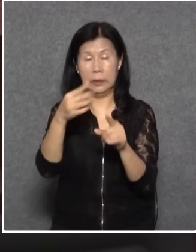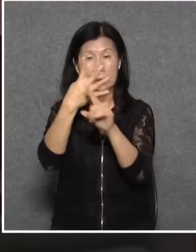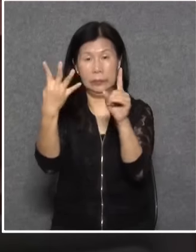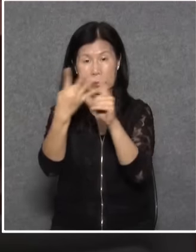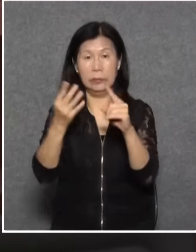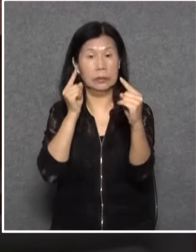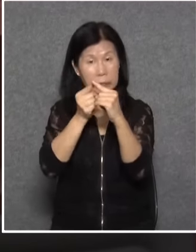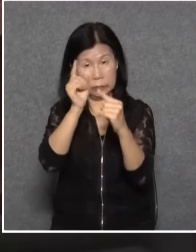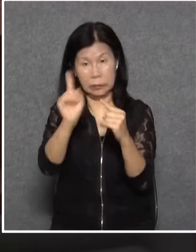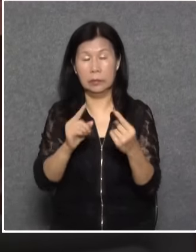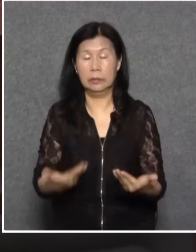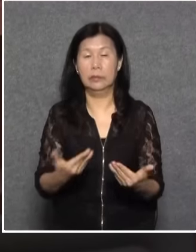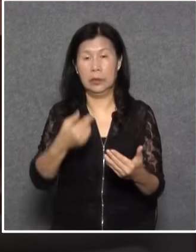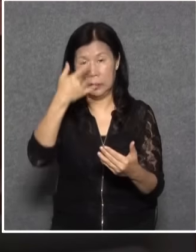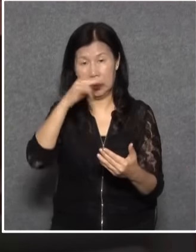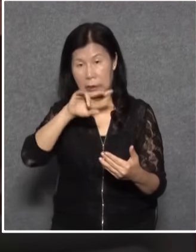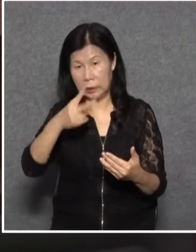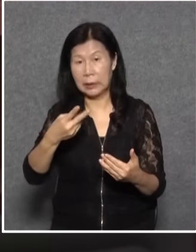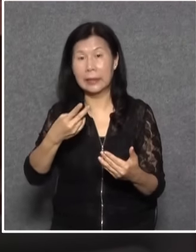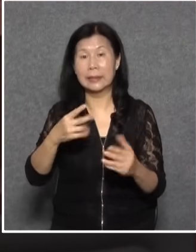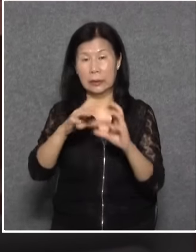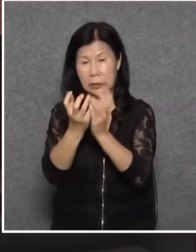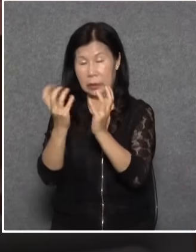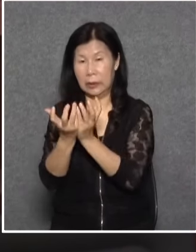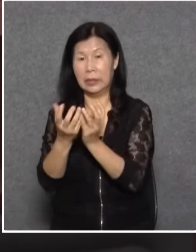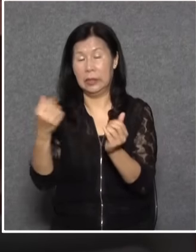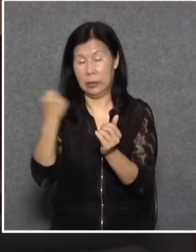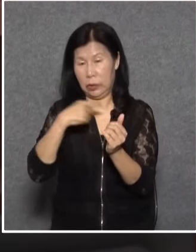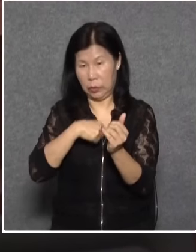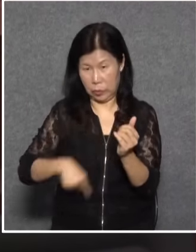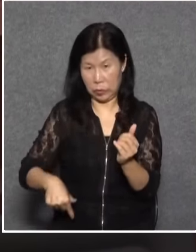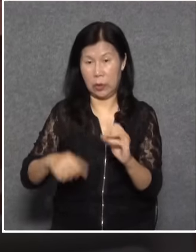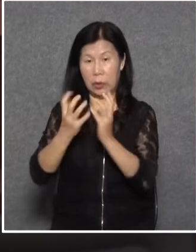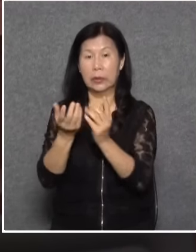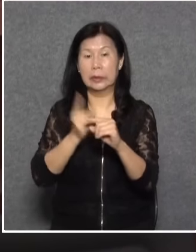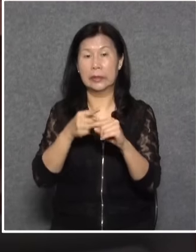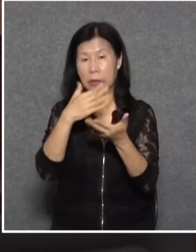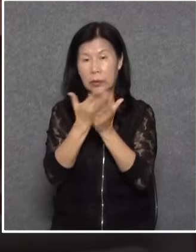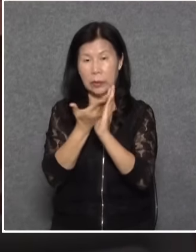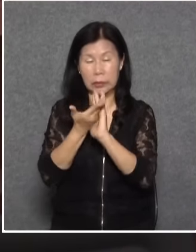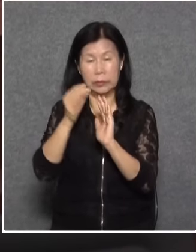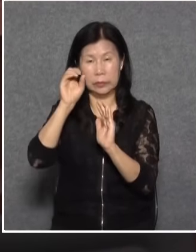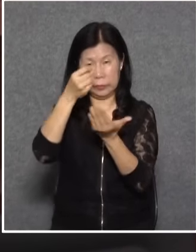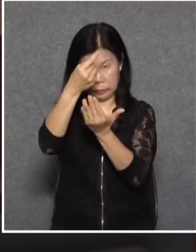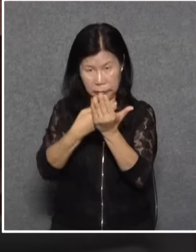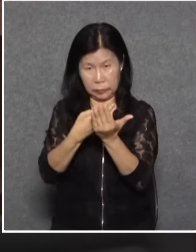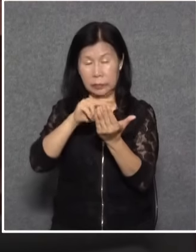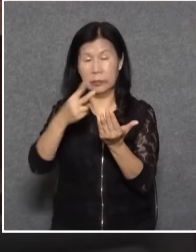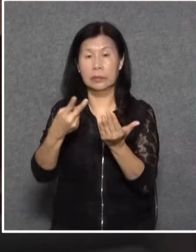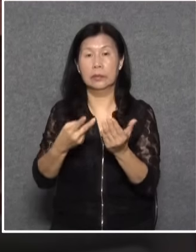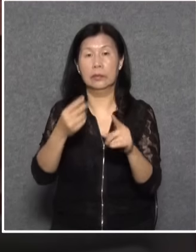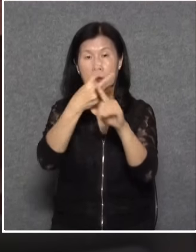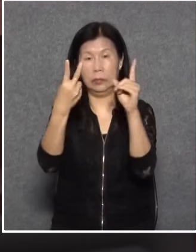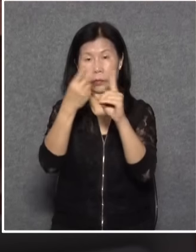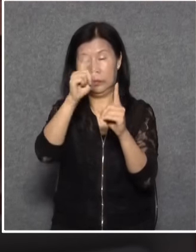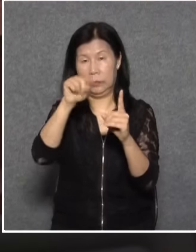目的，正是為更新這些界別分組和功能界別的選民基礎而作出的修訂。政府提出第